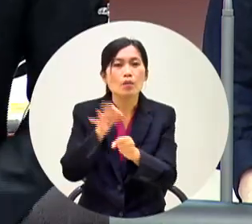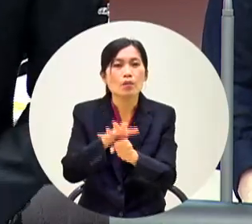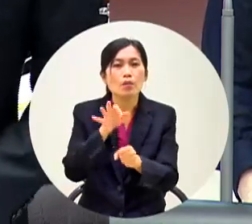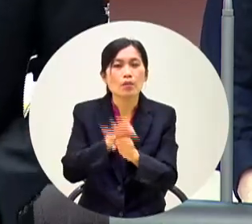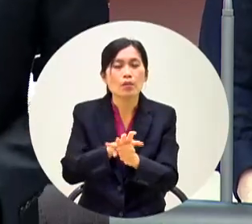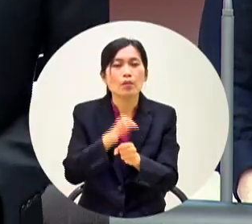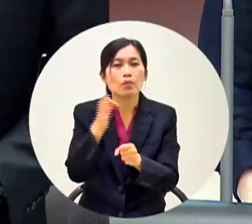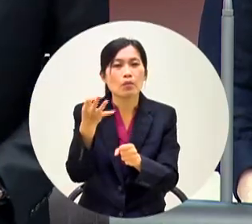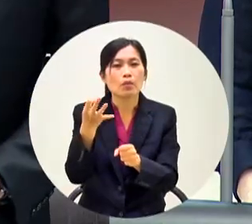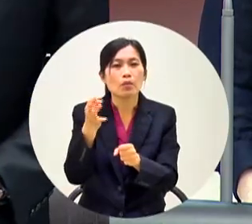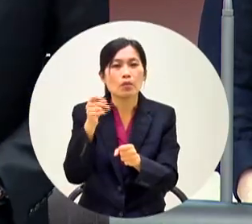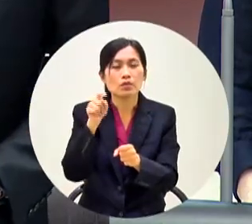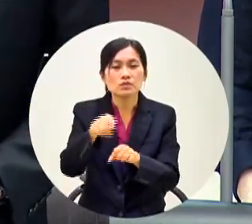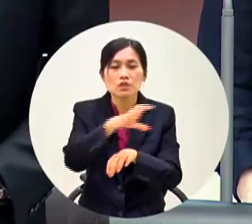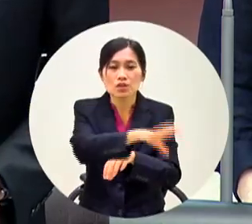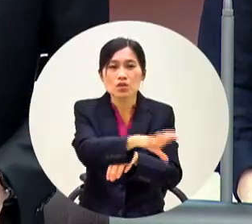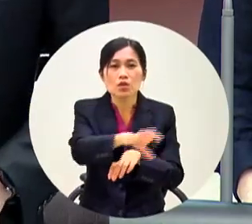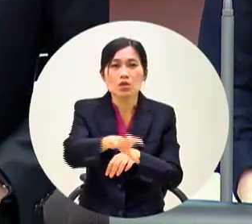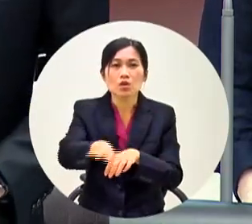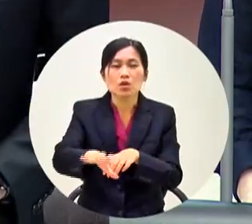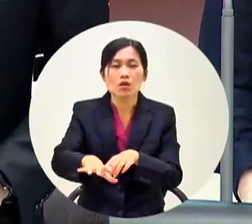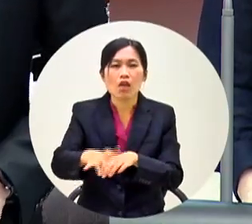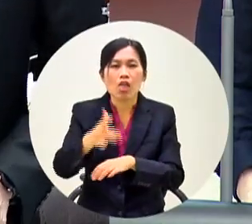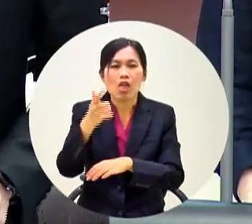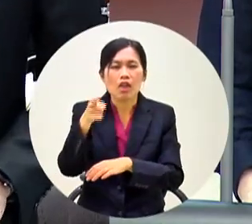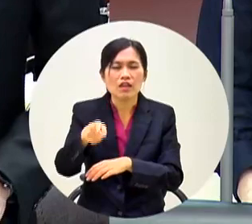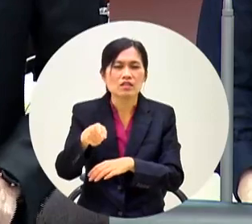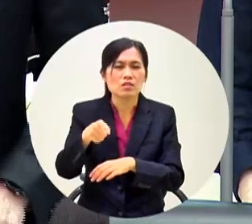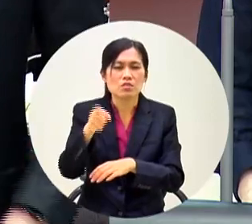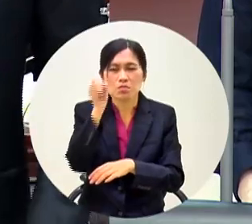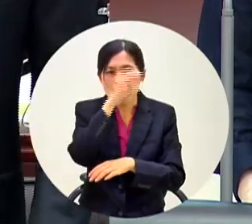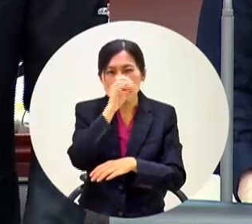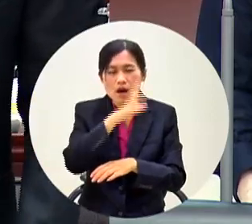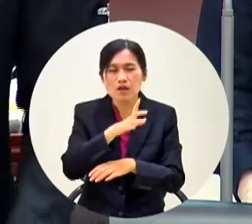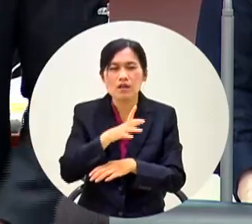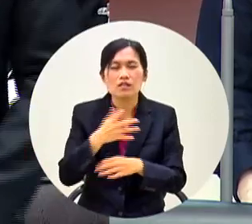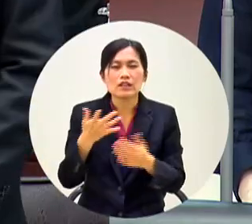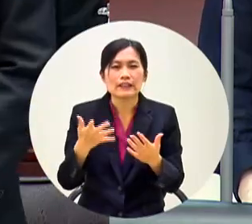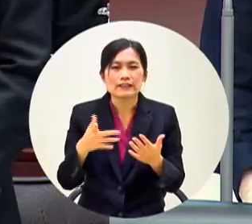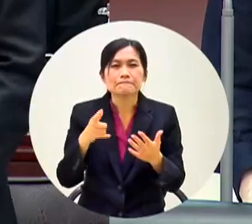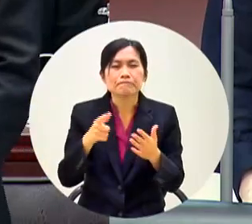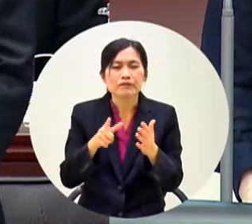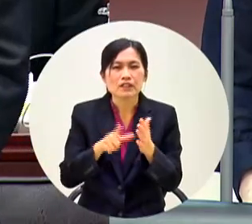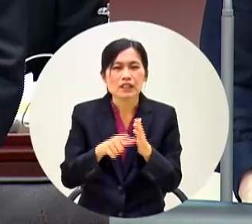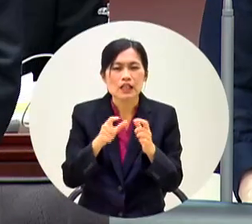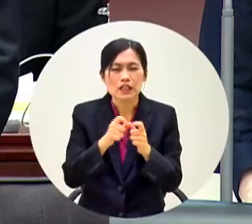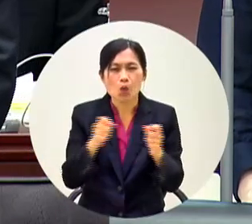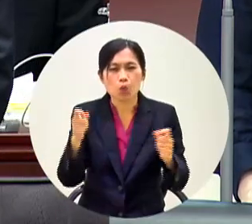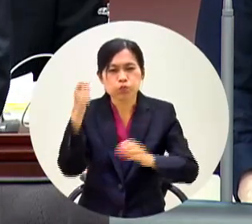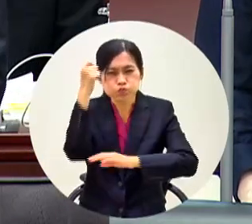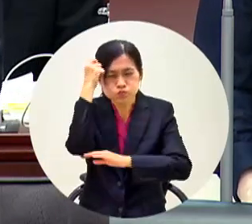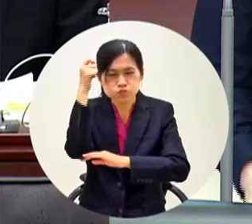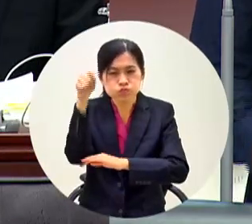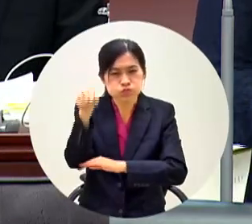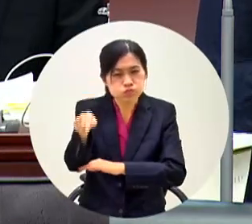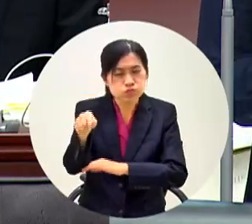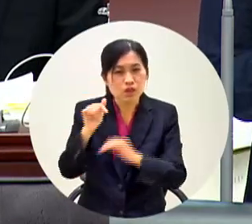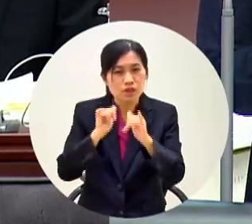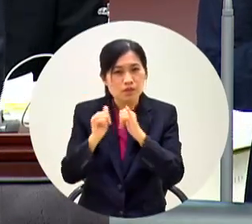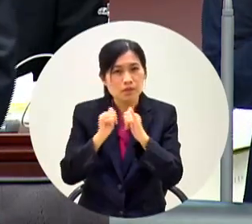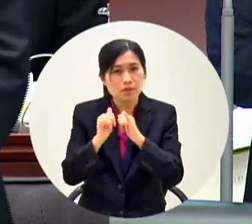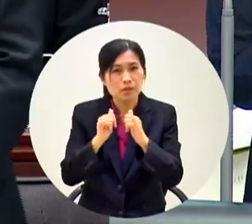讲了，这个地方环境多待一天都是不好的，那所以呢，长期待在这边的居民是不是应该有所